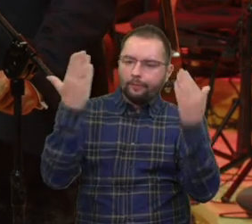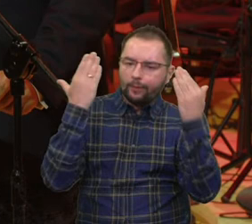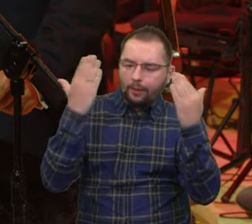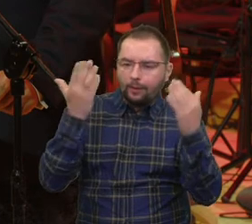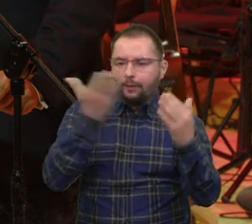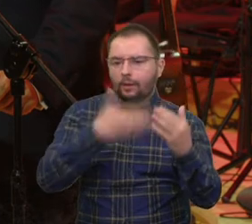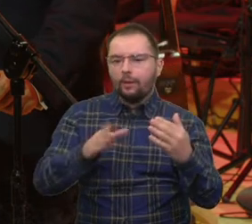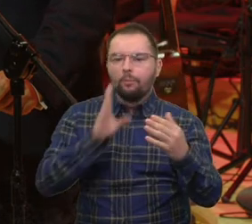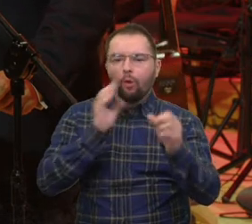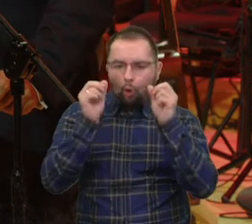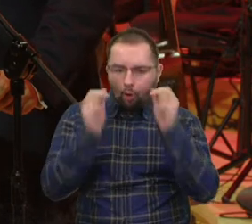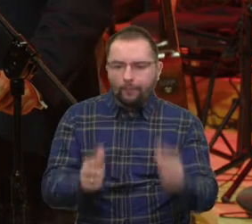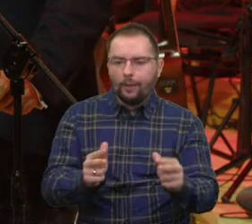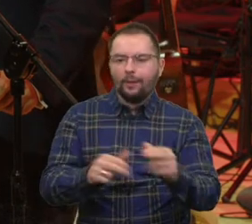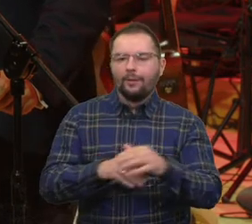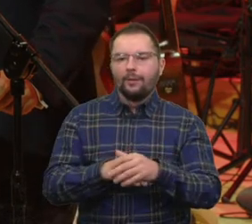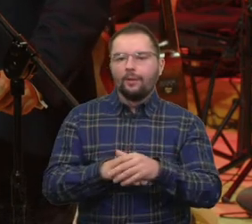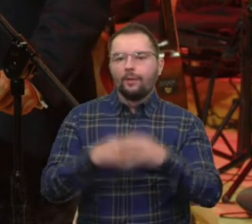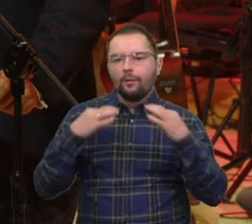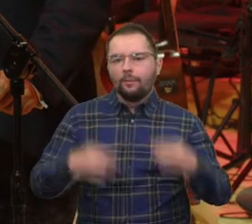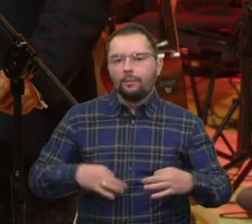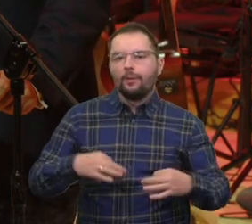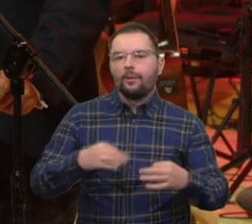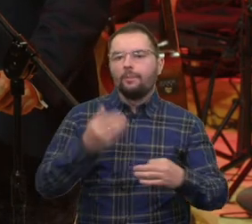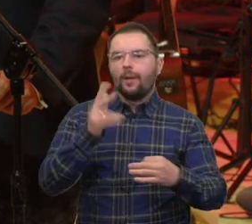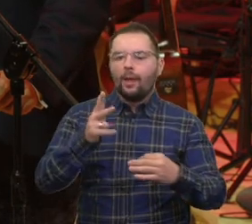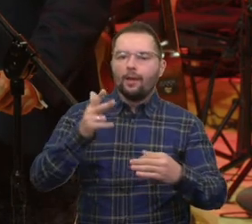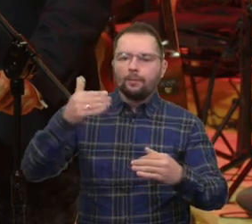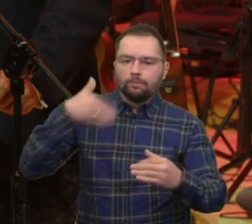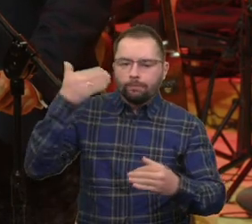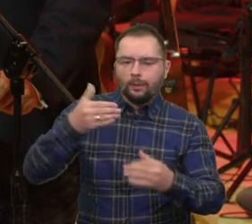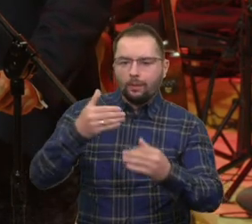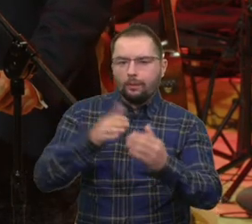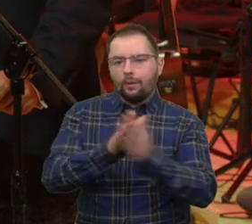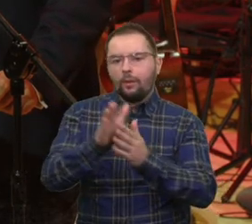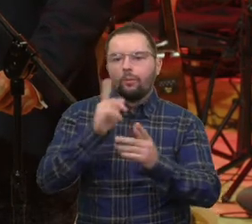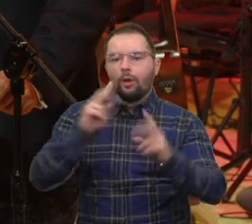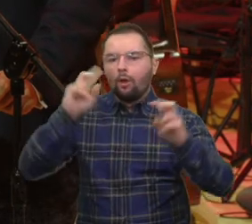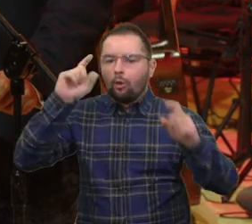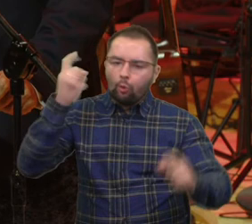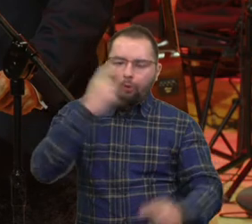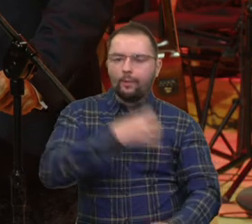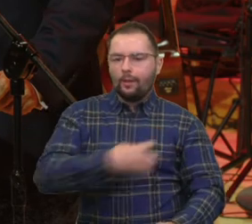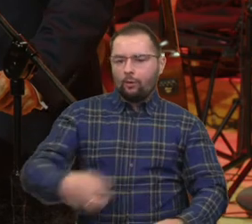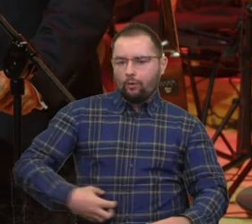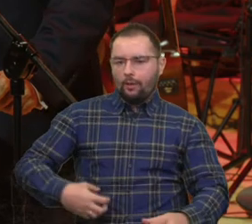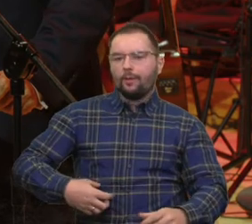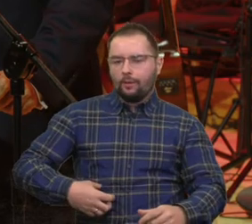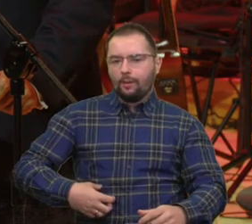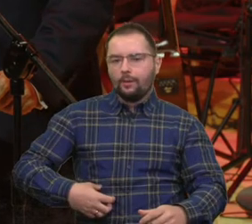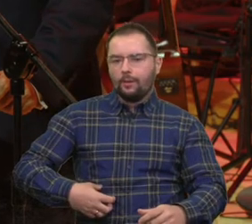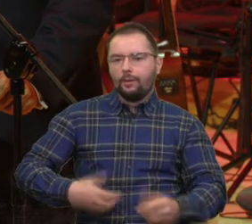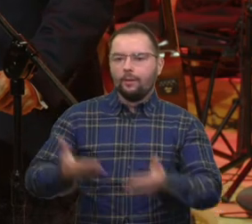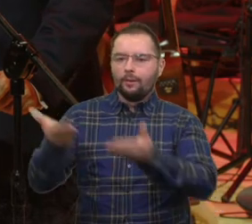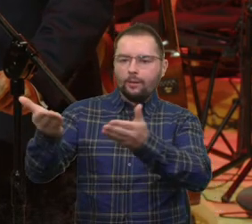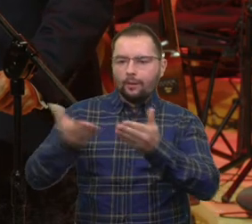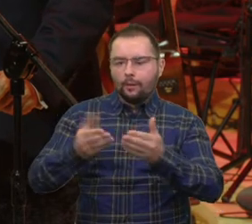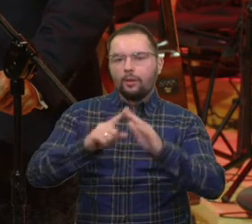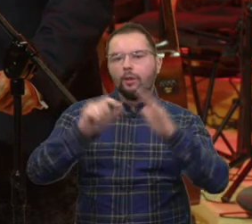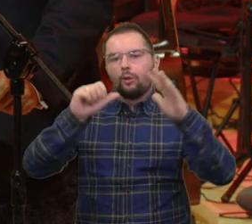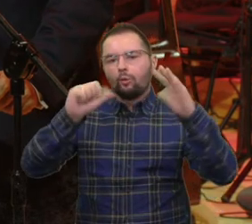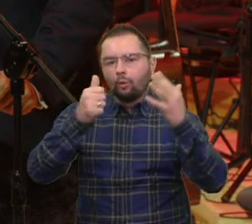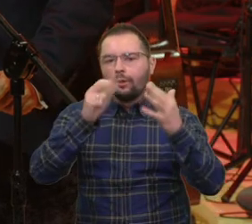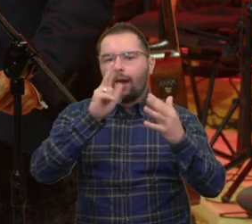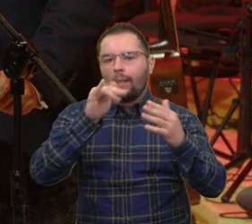oficjalne i pozwolicie Państwo, Marek rozpocznie. Witamy serdecznie gospodarza regionu, marszałka województwa śląskiego szóstej